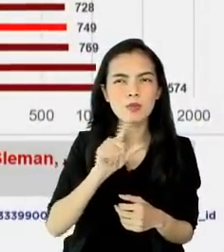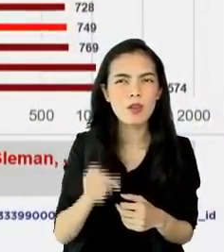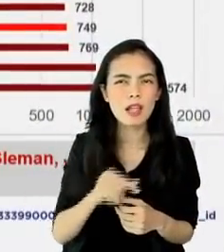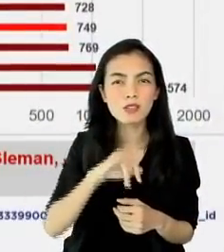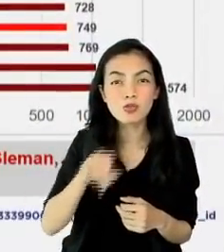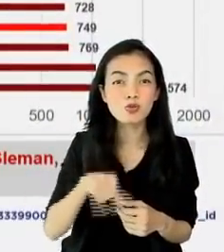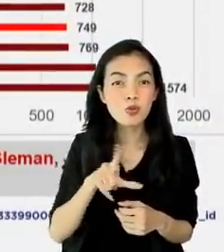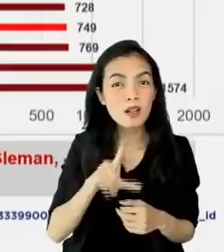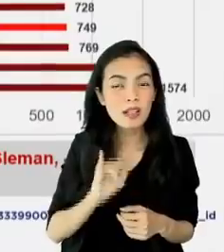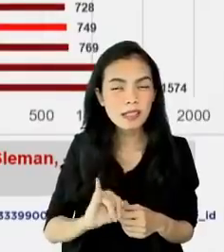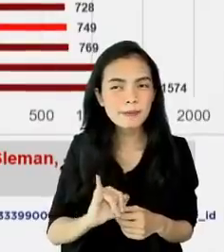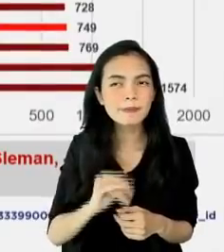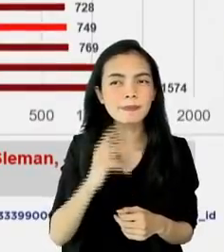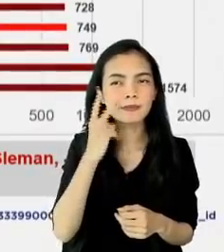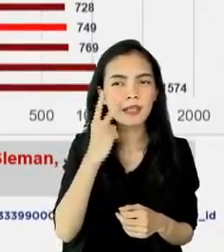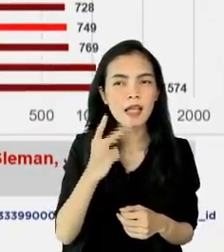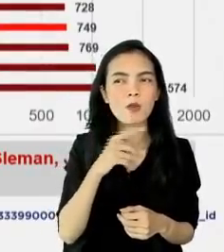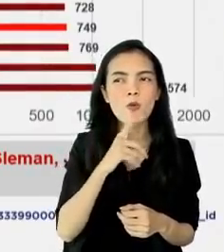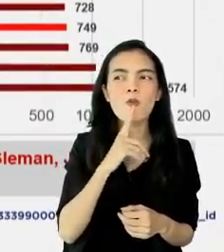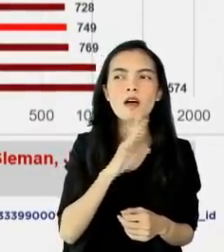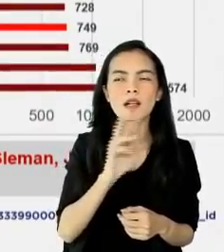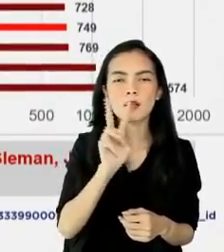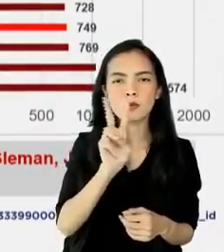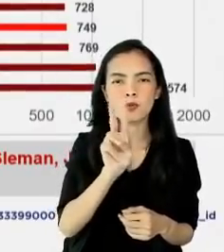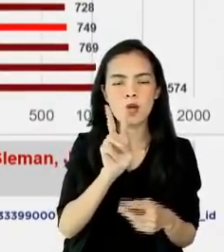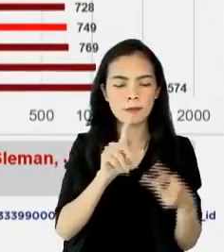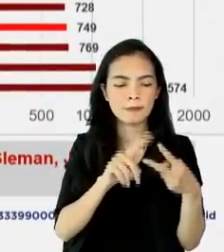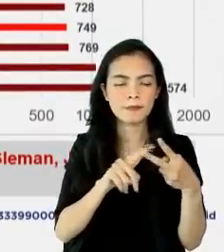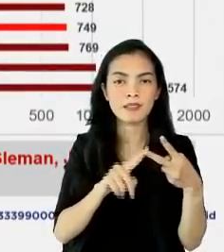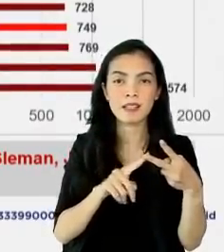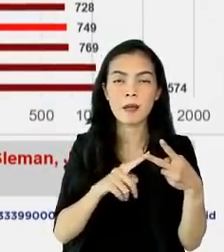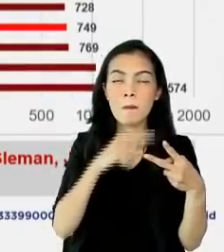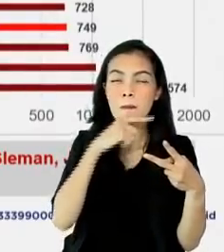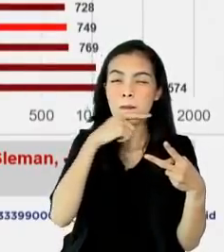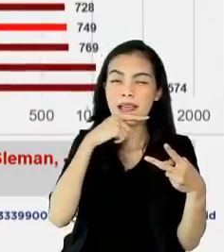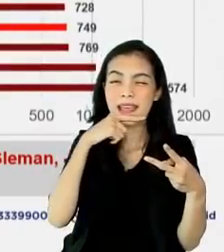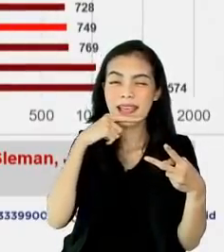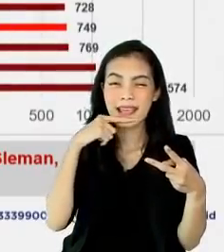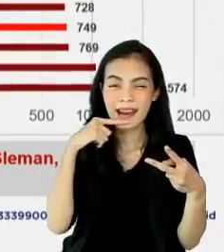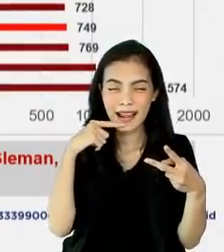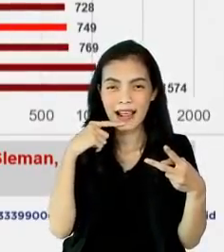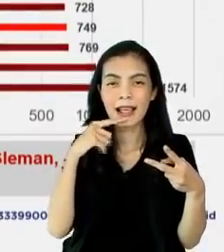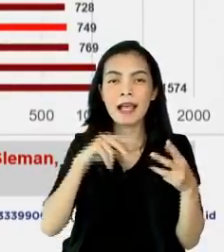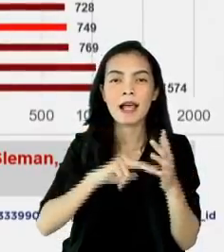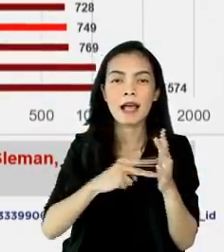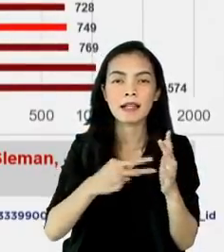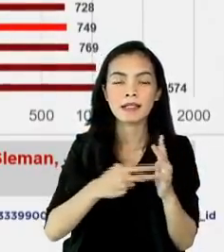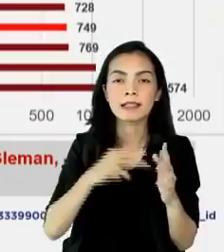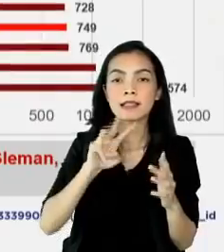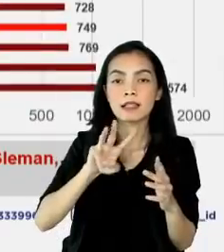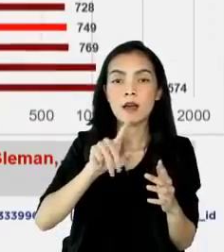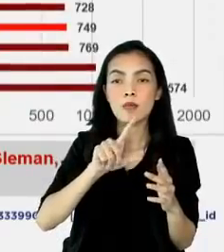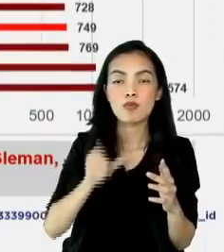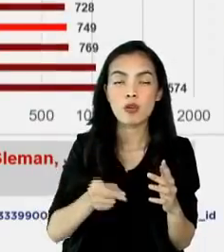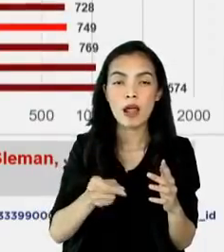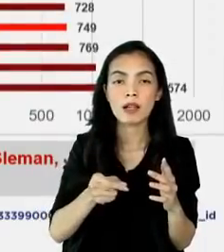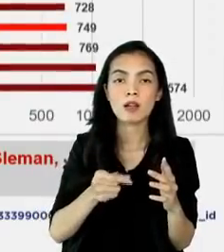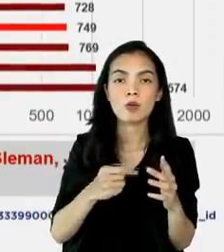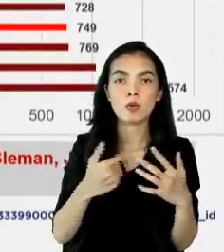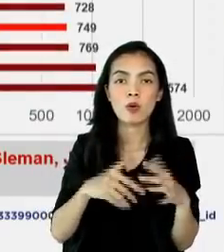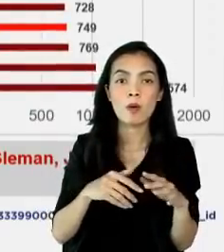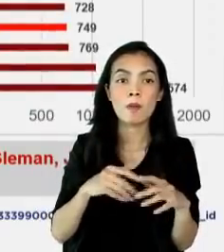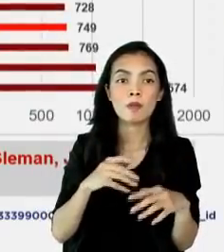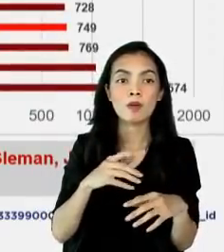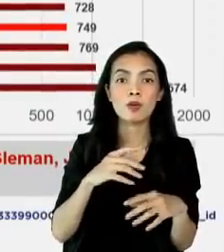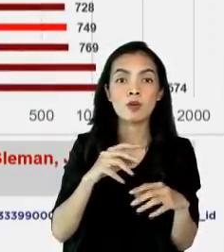Juli di sini. Di sini ada 2 warna saya berikan. Warna yang berwarna merah artinya sudah 3 bulan berturut-turut masuk top